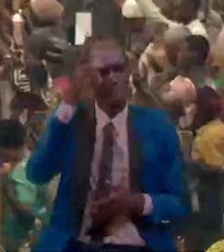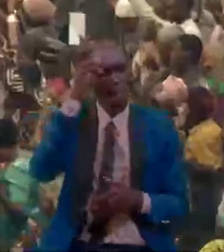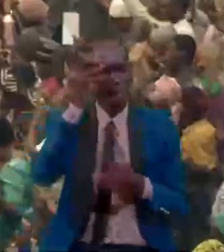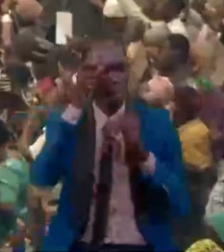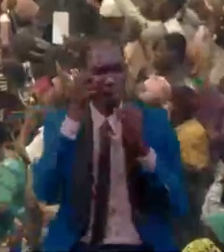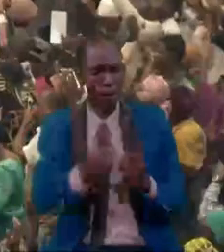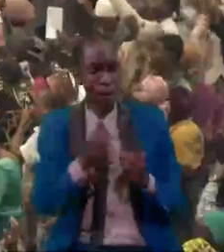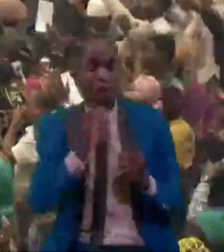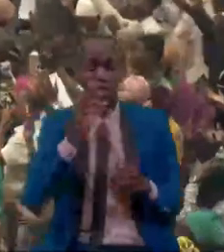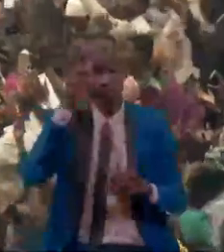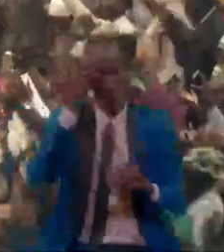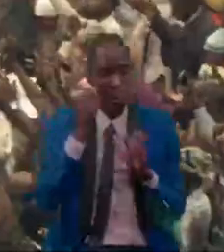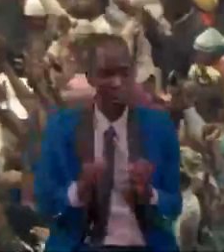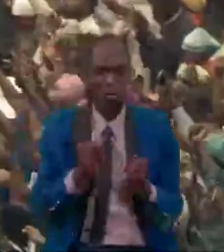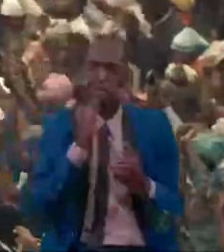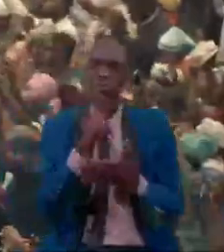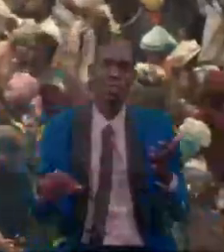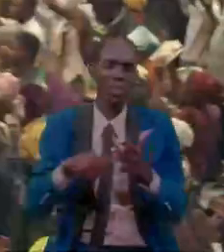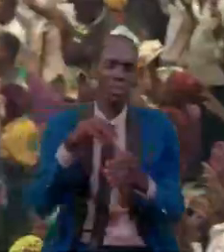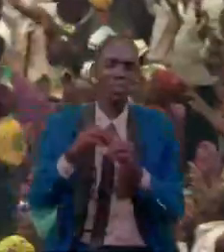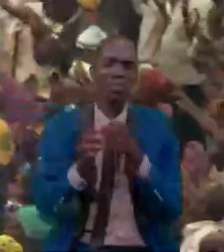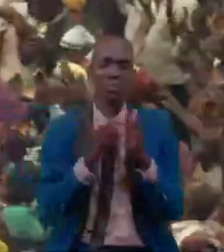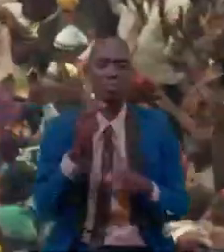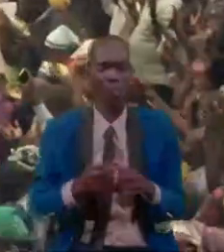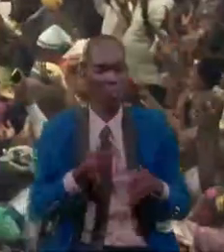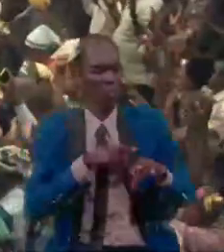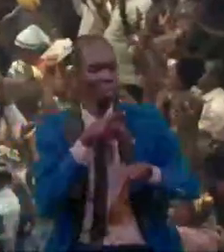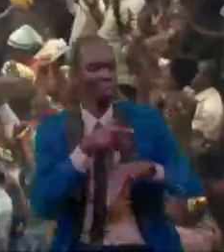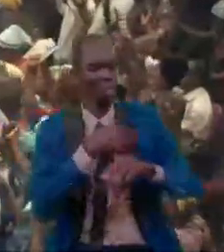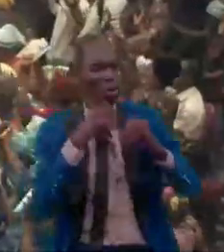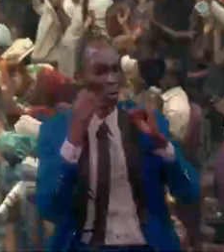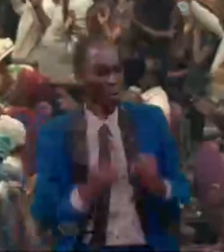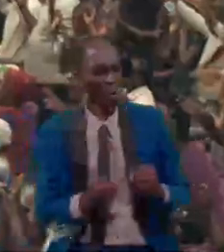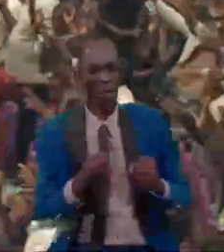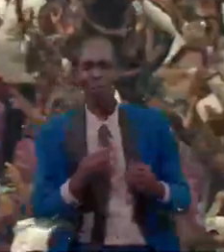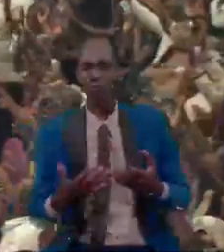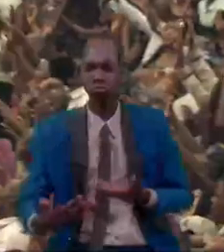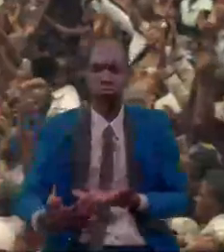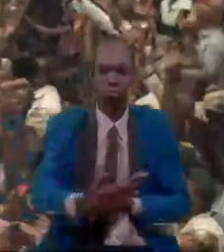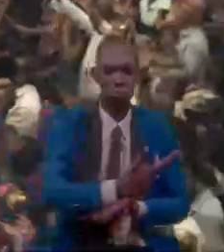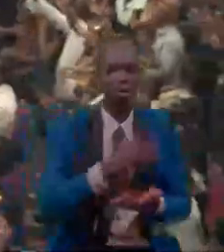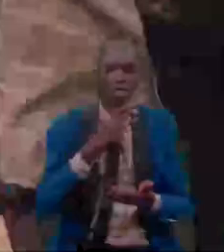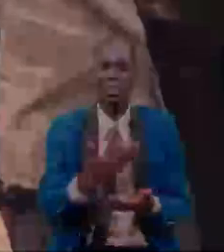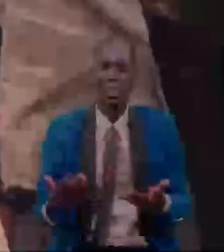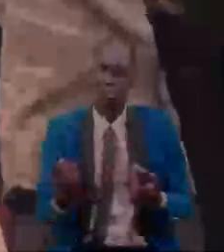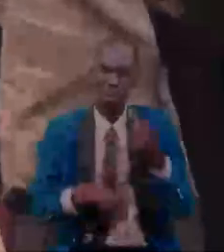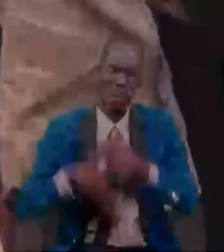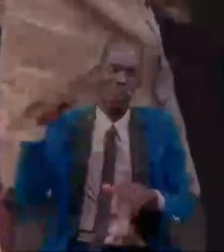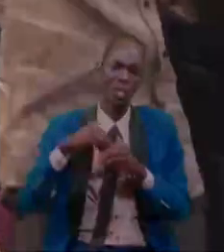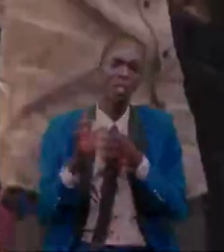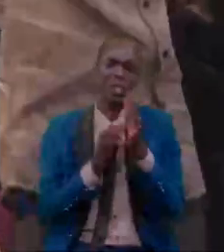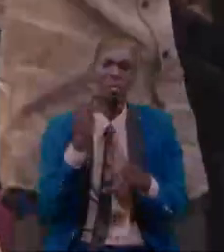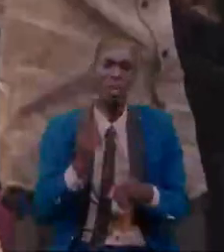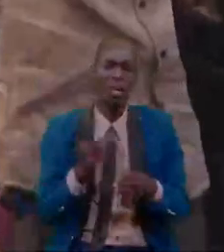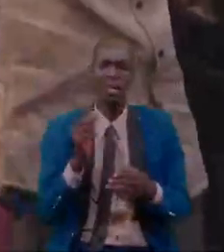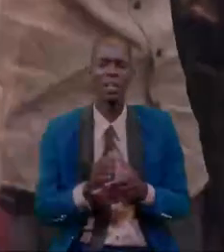Tous ces pouvoirs démoniaques, votre puissance, votre pouvoir est anéanti. Les autorités, les dominaques, les dominations, les